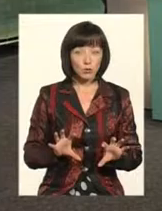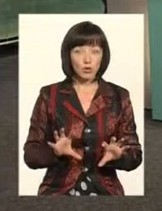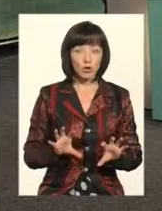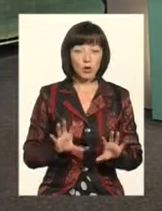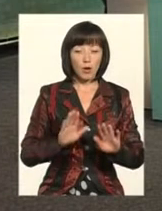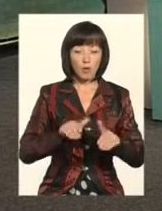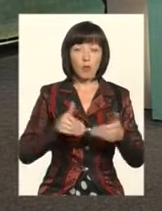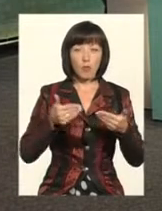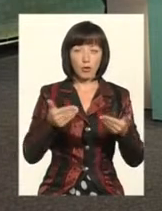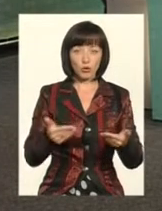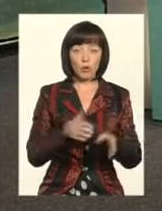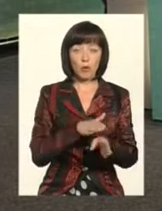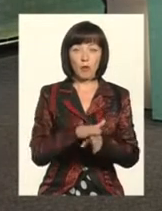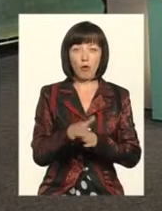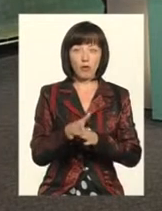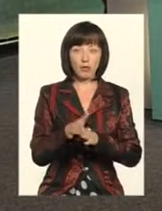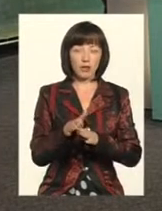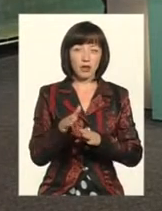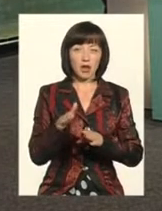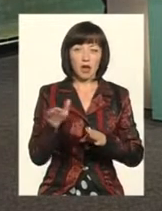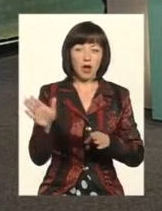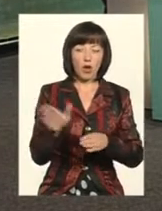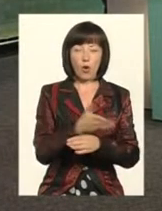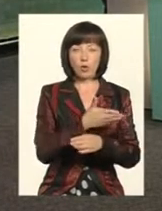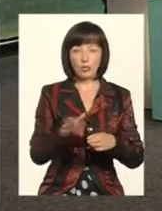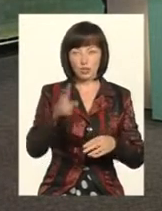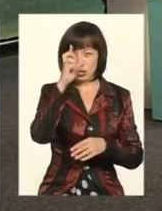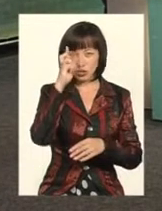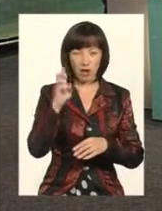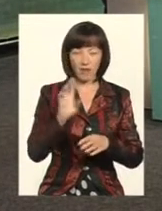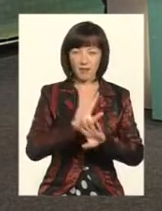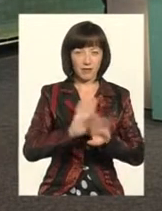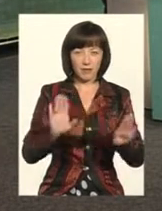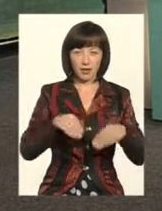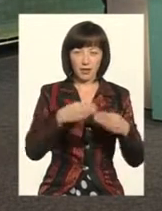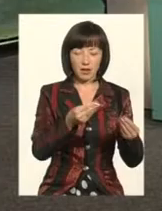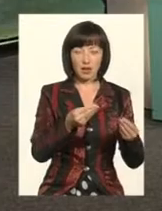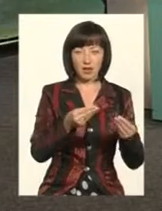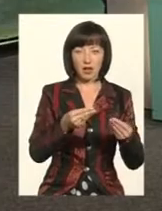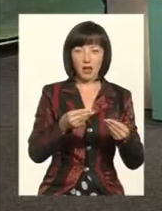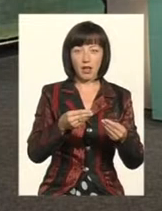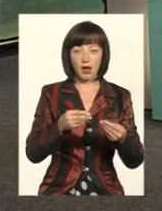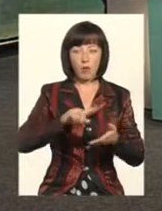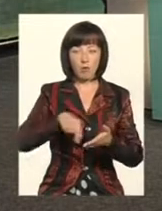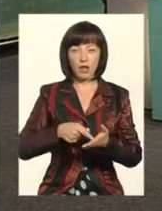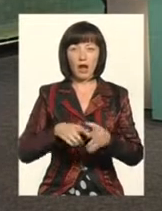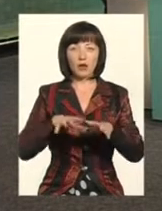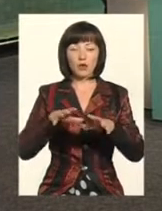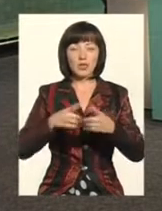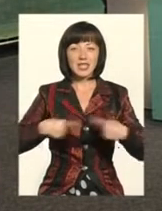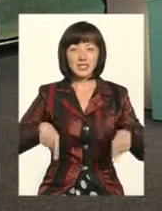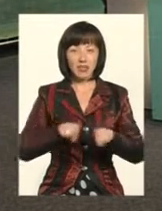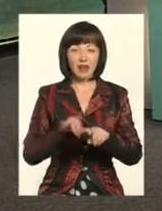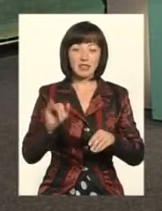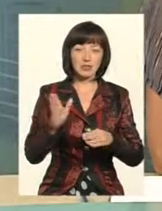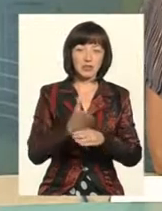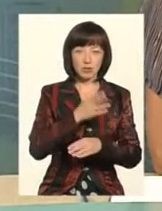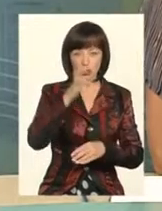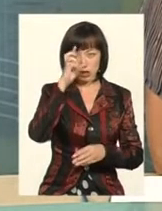який пропонує, по суті, повне роздержавлення житлово-комунальної сфери і зняття, фактично, з